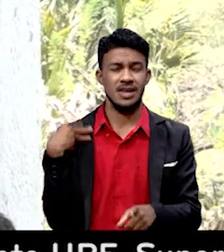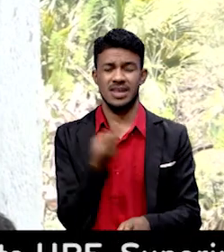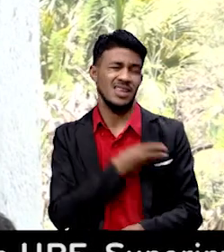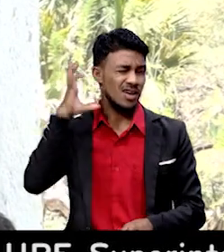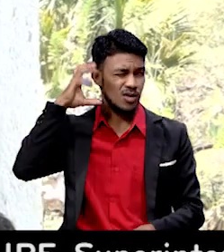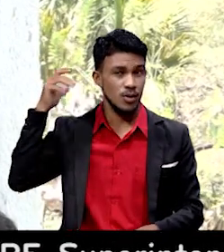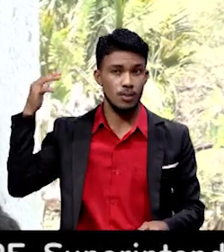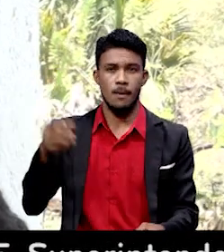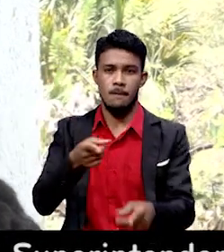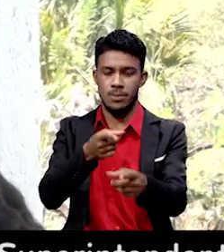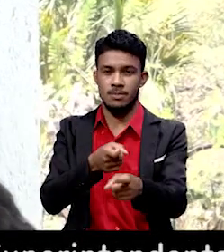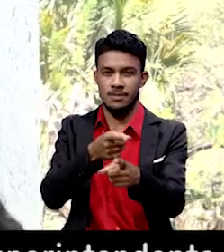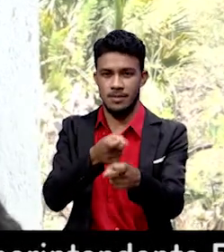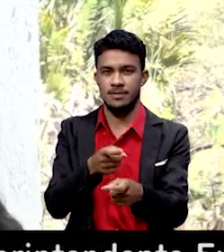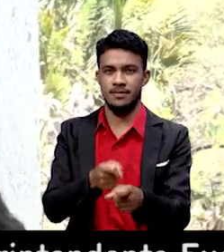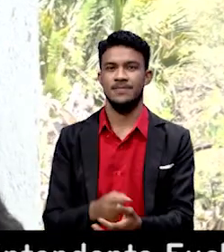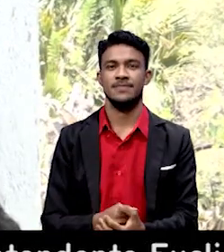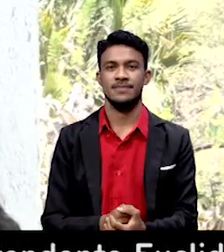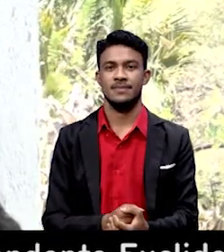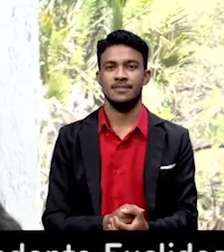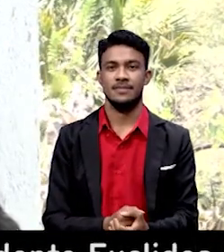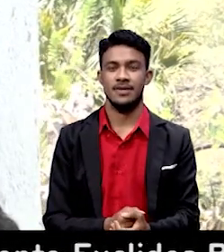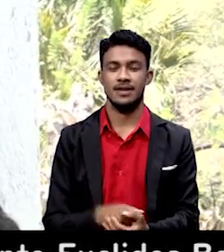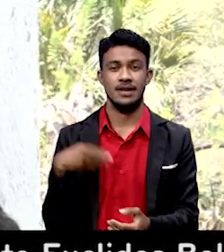tiro, pom, pom, pom. Tiro,